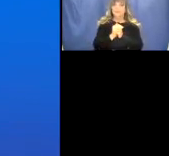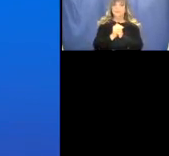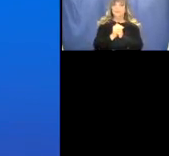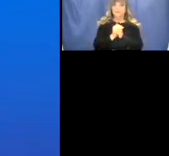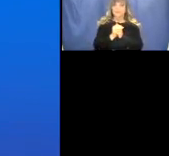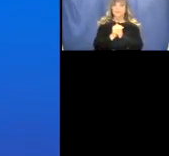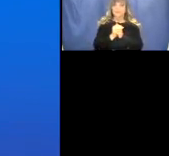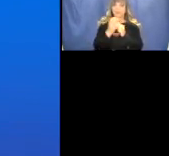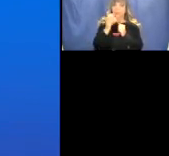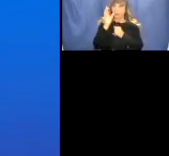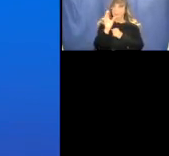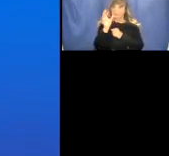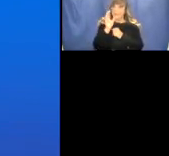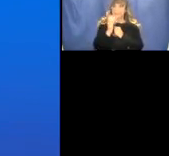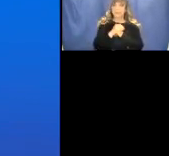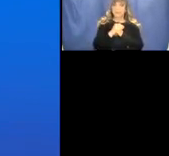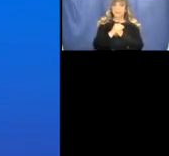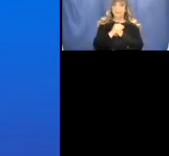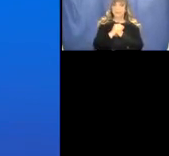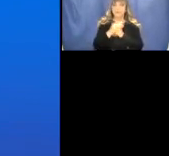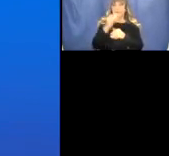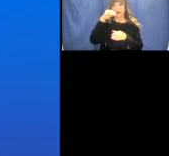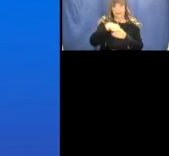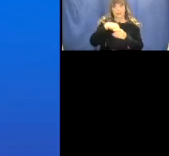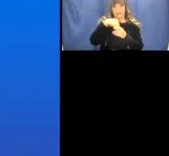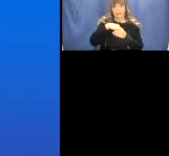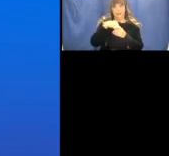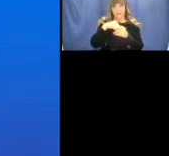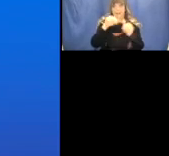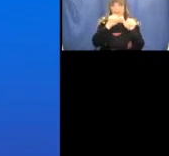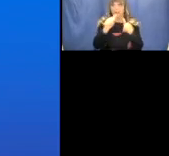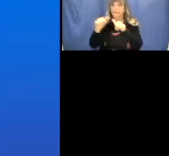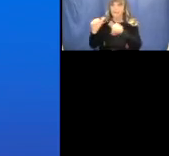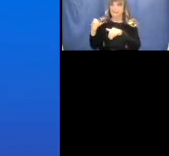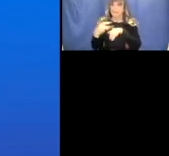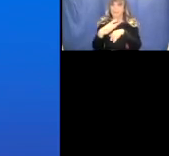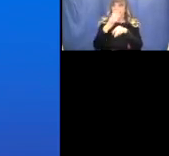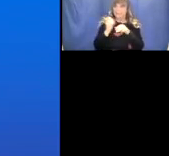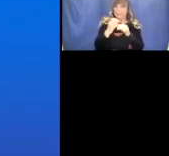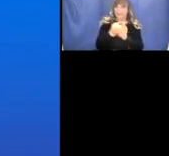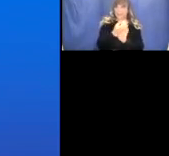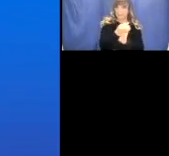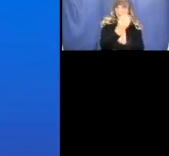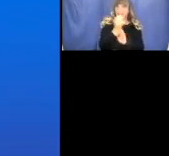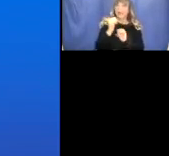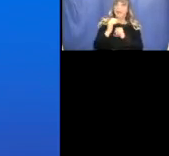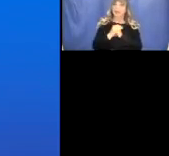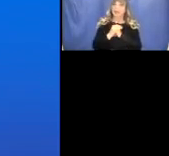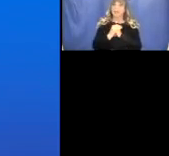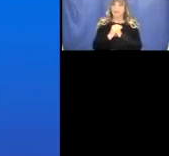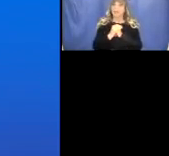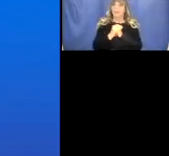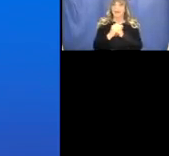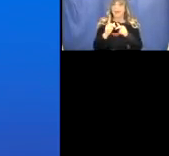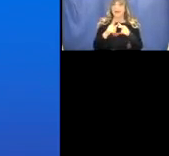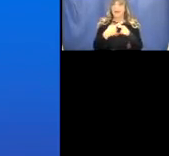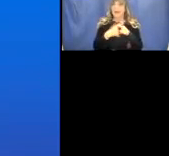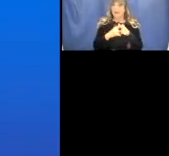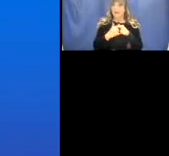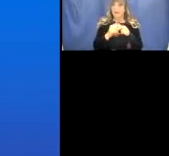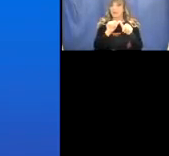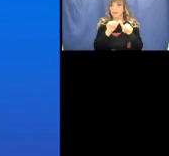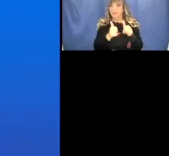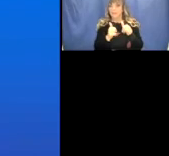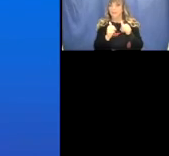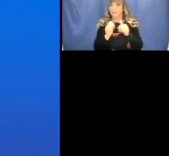osservazione che all'interno delle forme cristallini presenti in natura gli angoli formati tra le facce